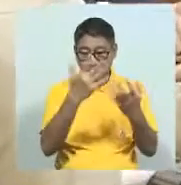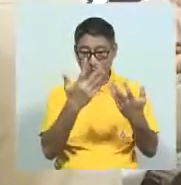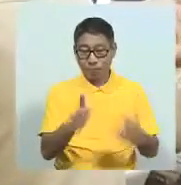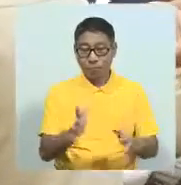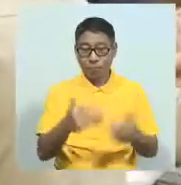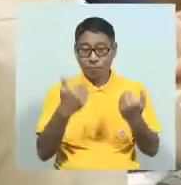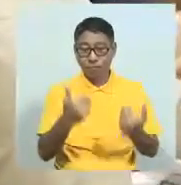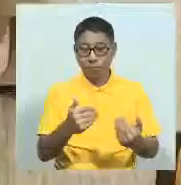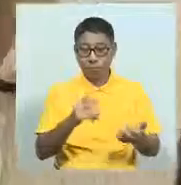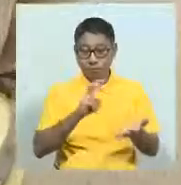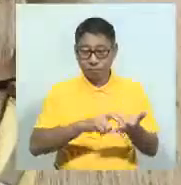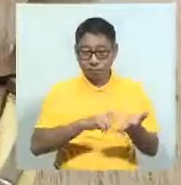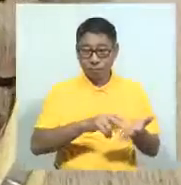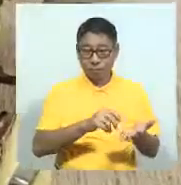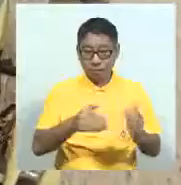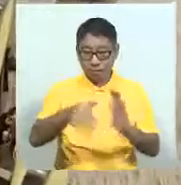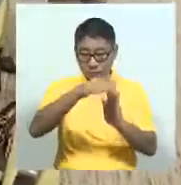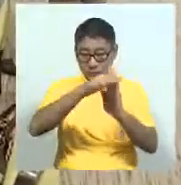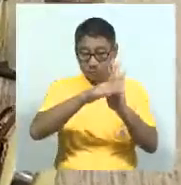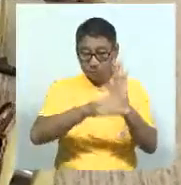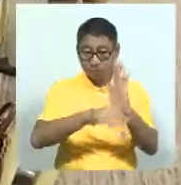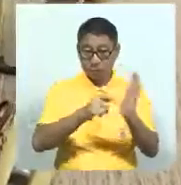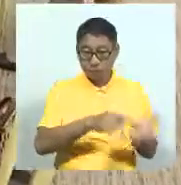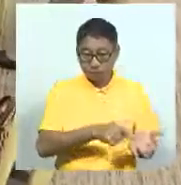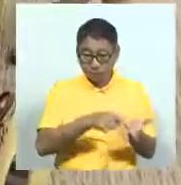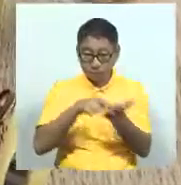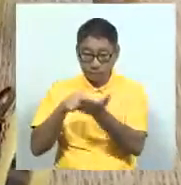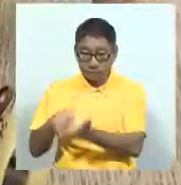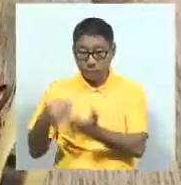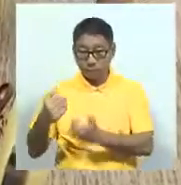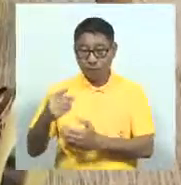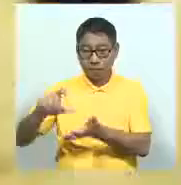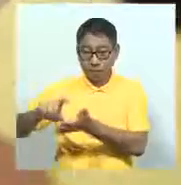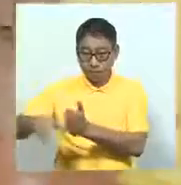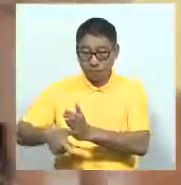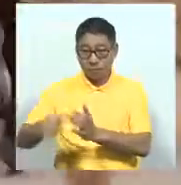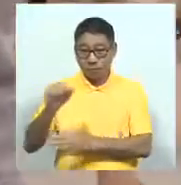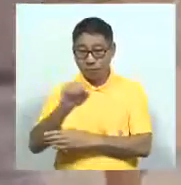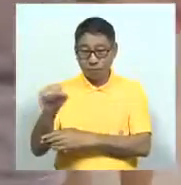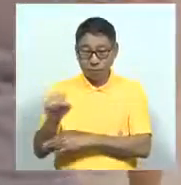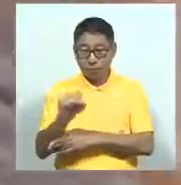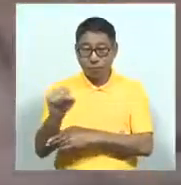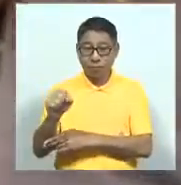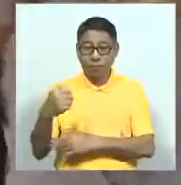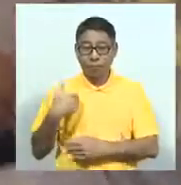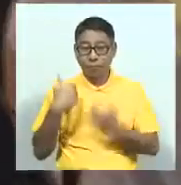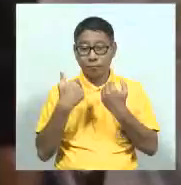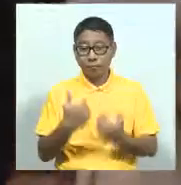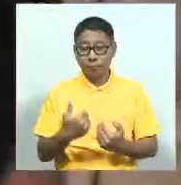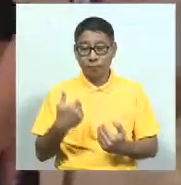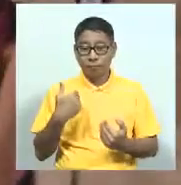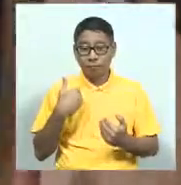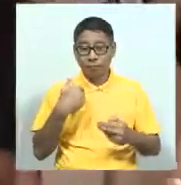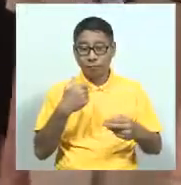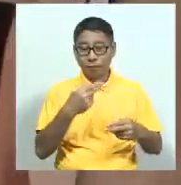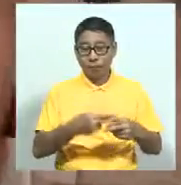แล้วก็จะนำหนังสือรับรองเนี้ยไปขั้นตอนต่อไปก็คือต้องไปรายงานตัวที่สำนักงานเลขาธิการสภาผู้แทนราษฎรนะครับโดย